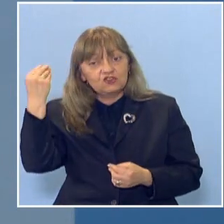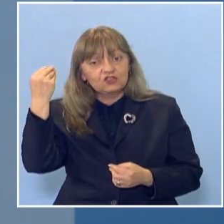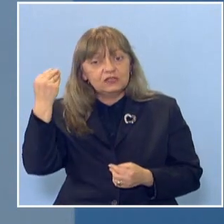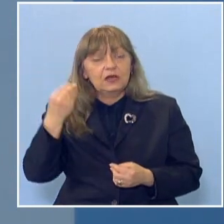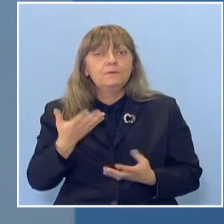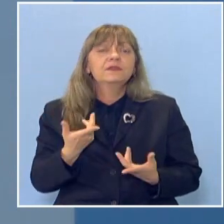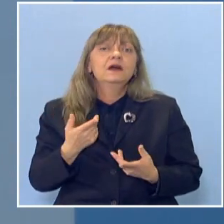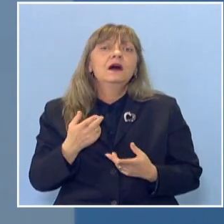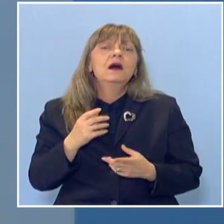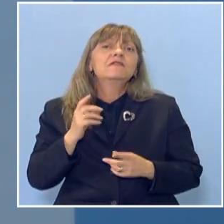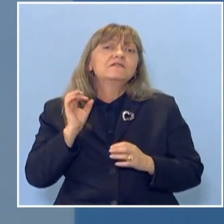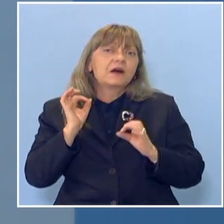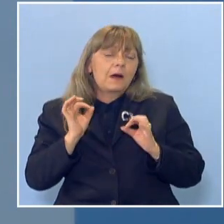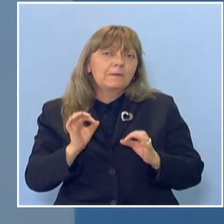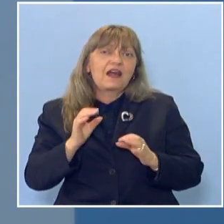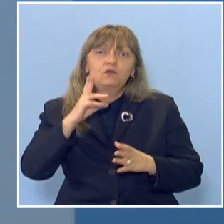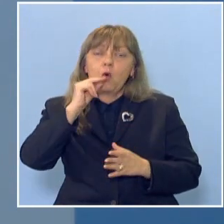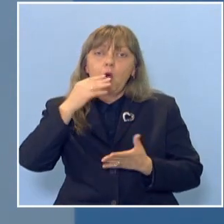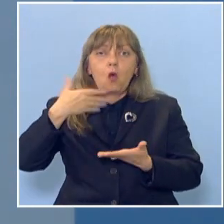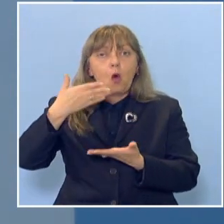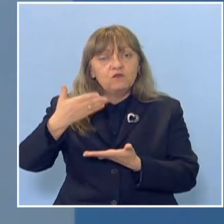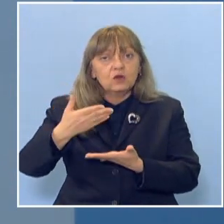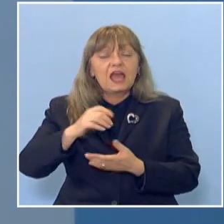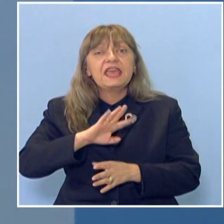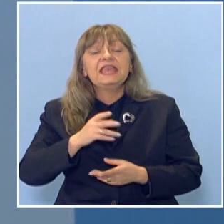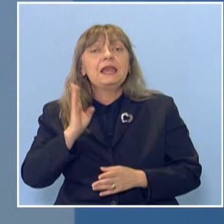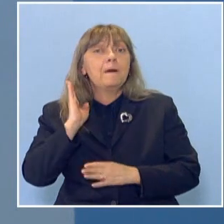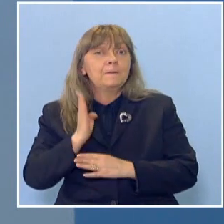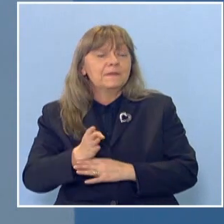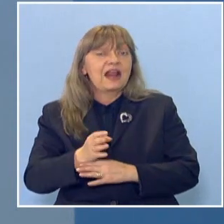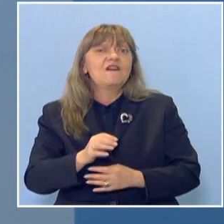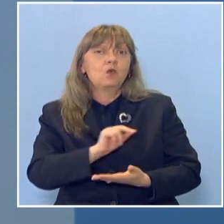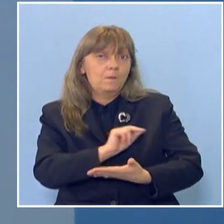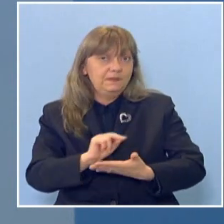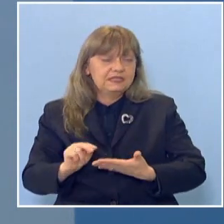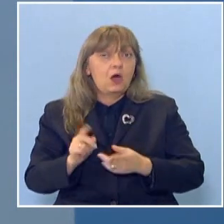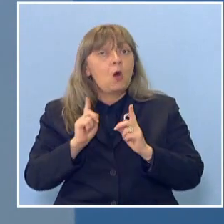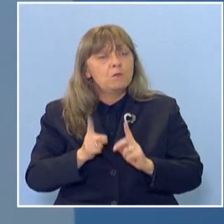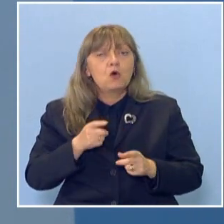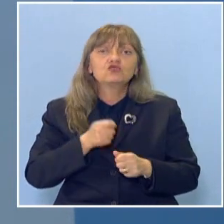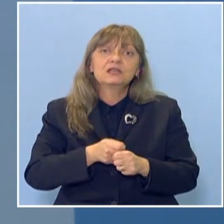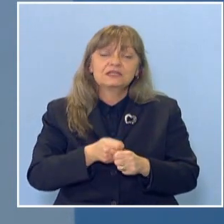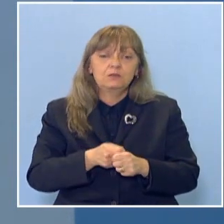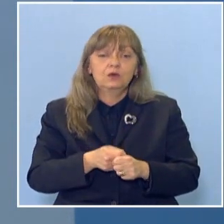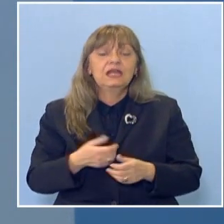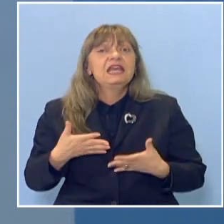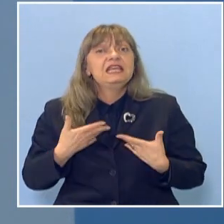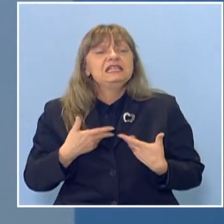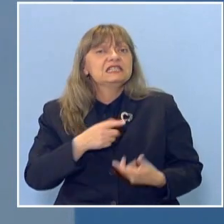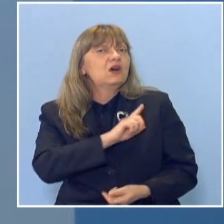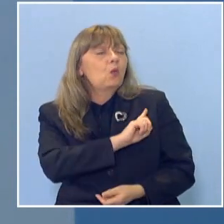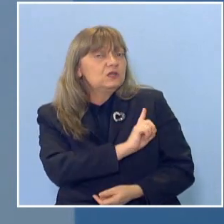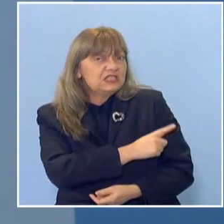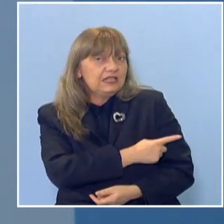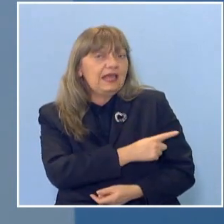било то в правоговора или в правописа, може да се поправят, не са непоправими и изисква усилия, разбира